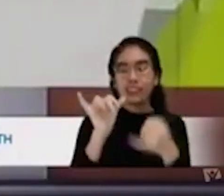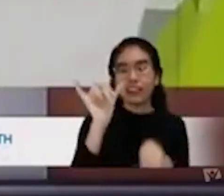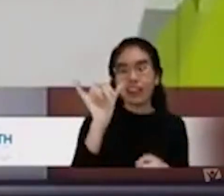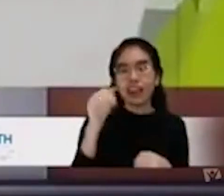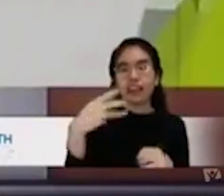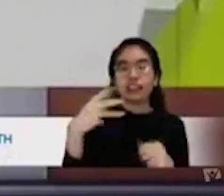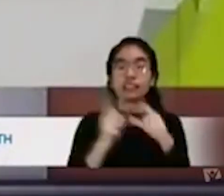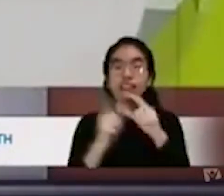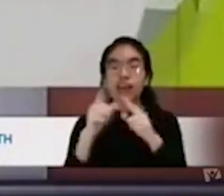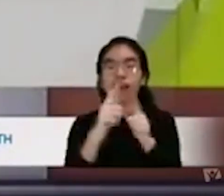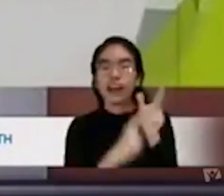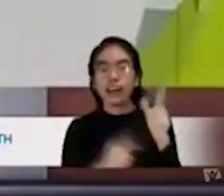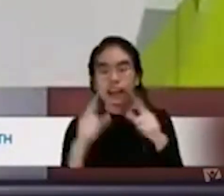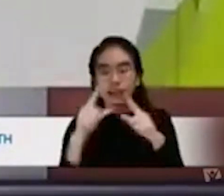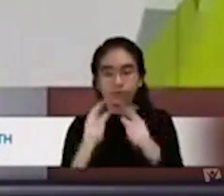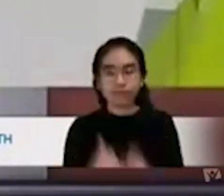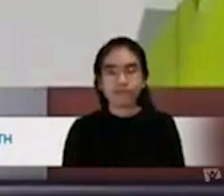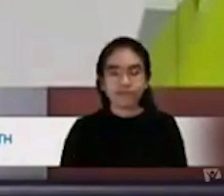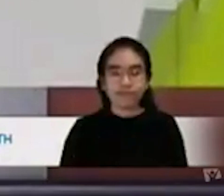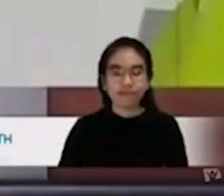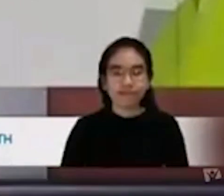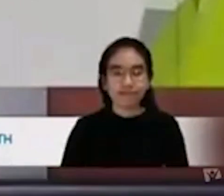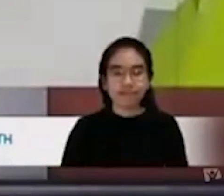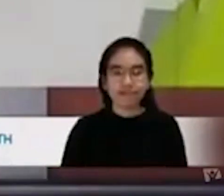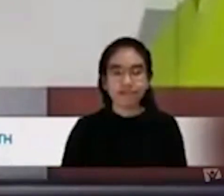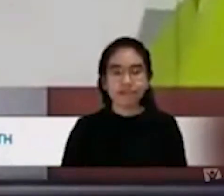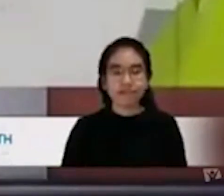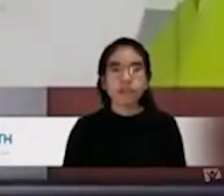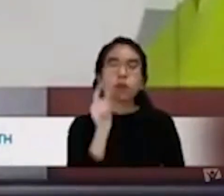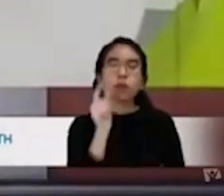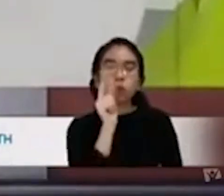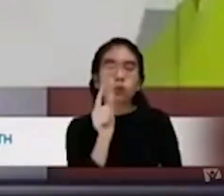semuanya dilakukan Yesus untuk memuliakan Allah.